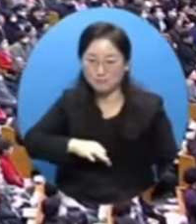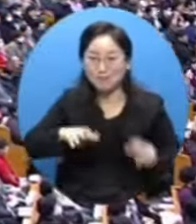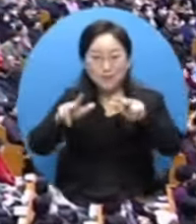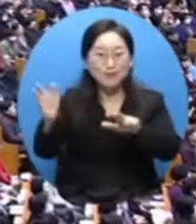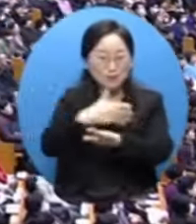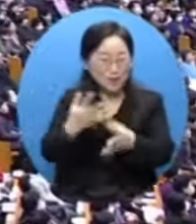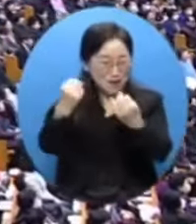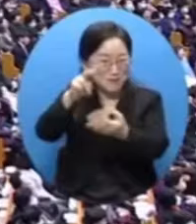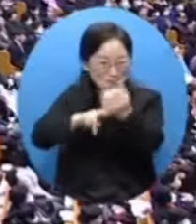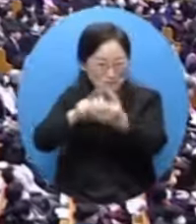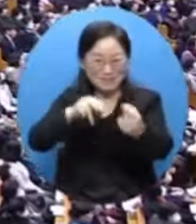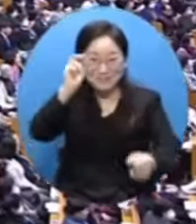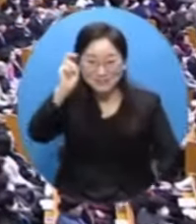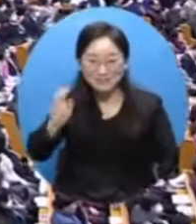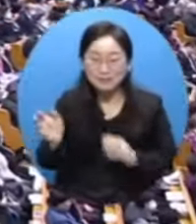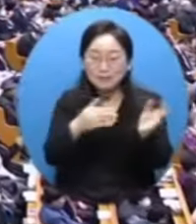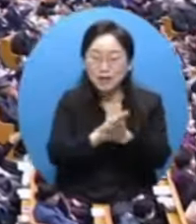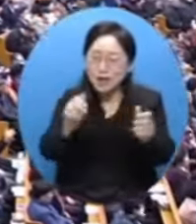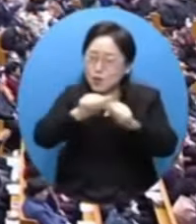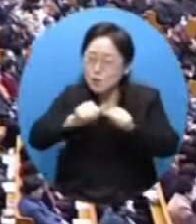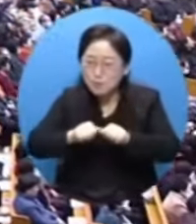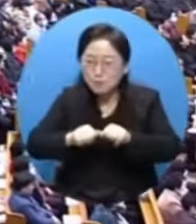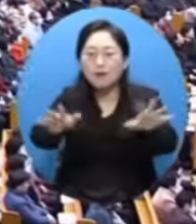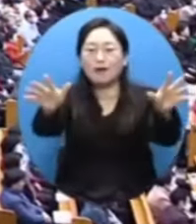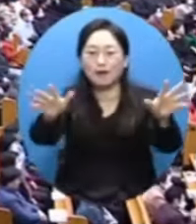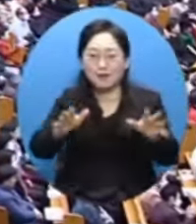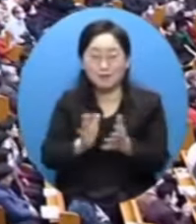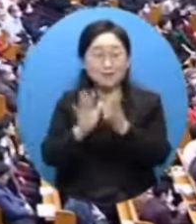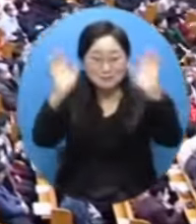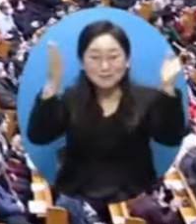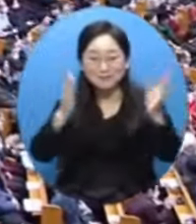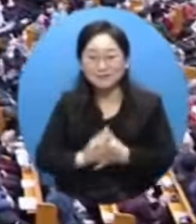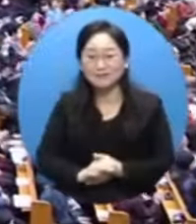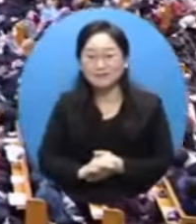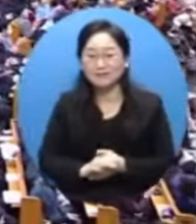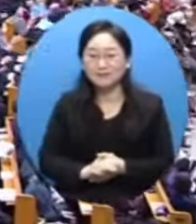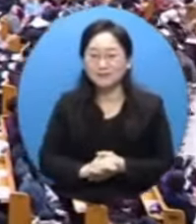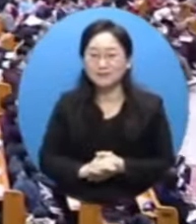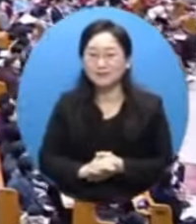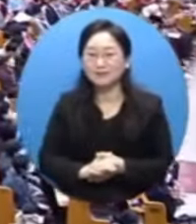생겼네. 입소문이 나가지고 할렐루야